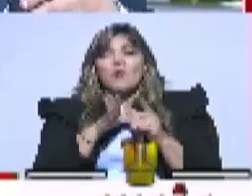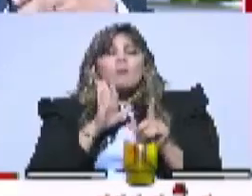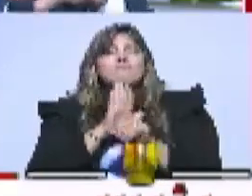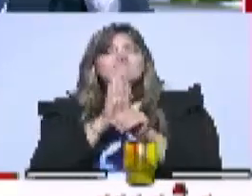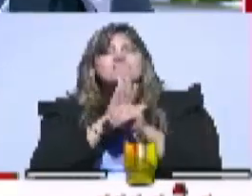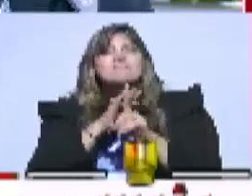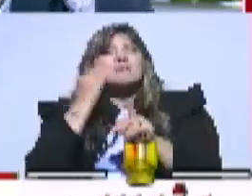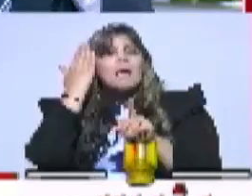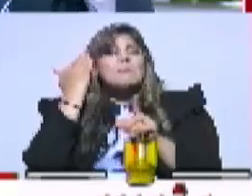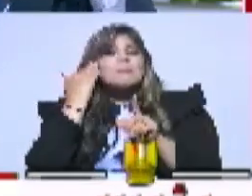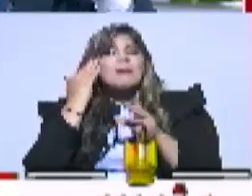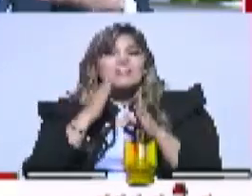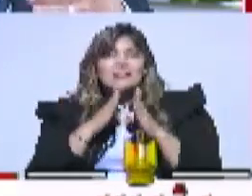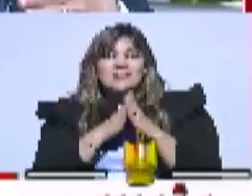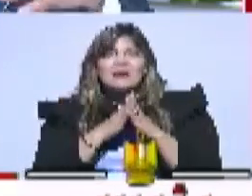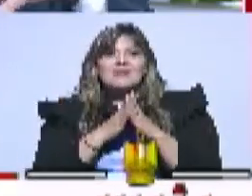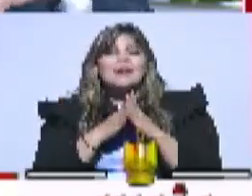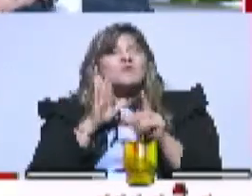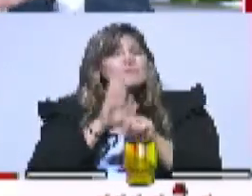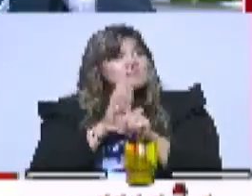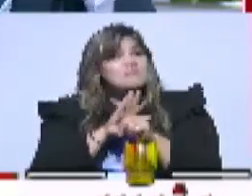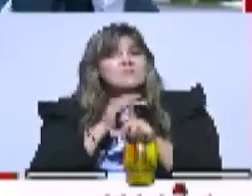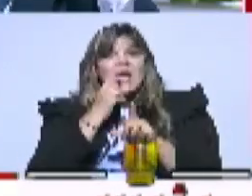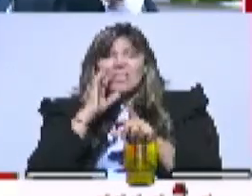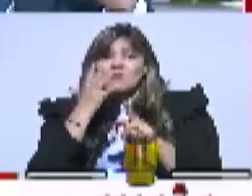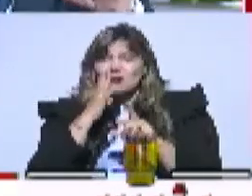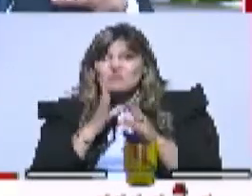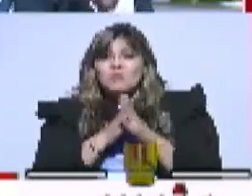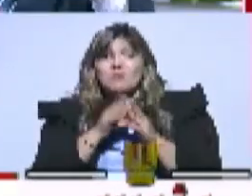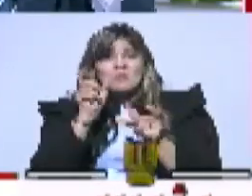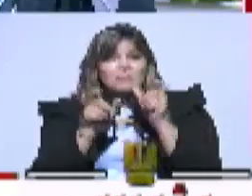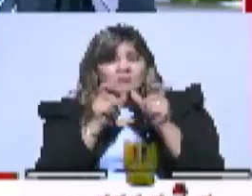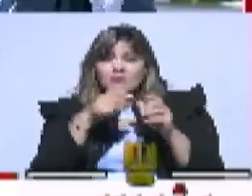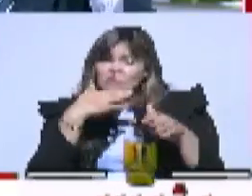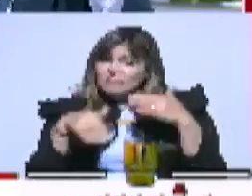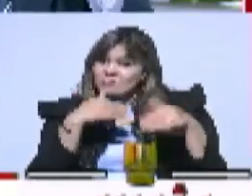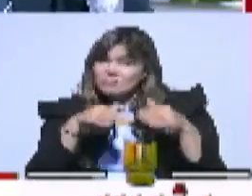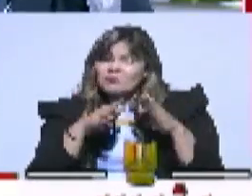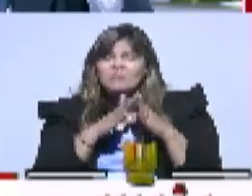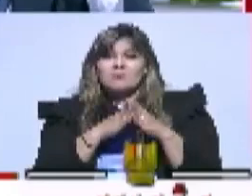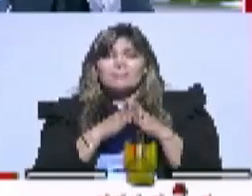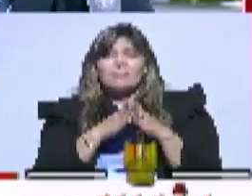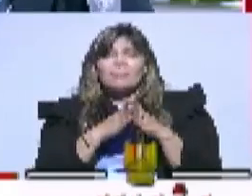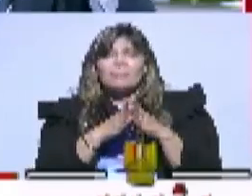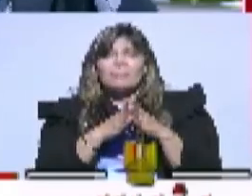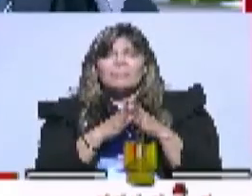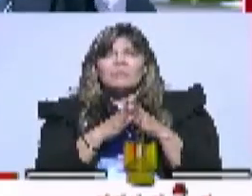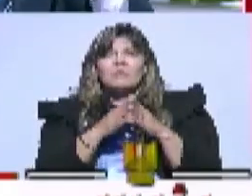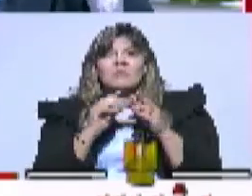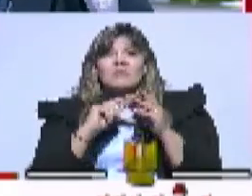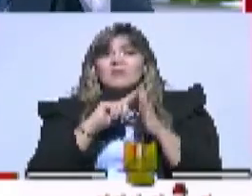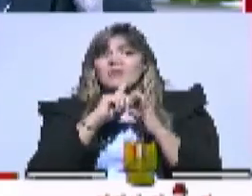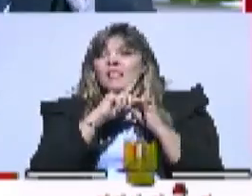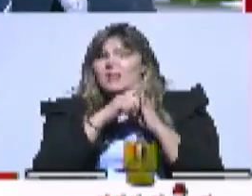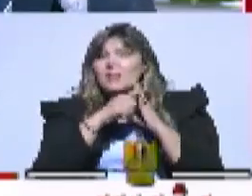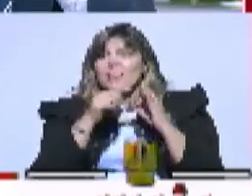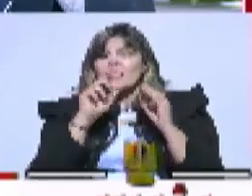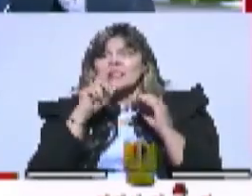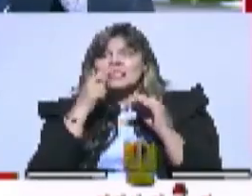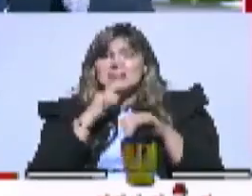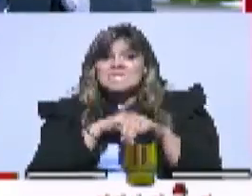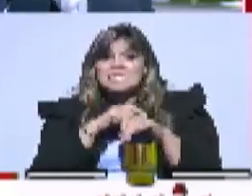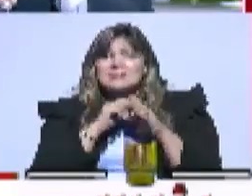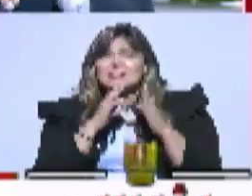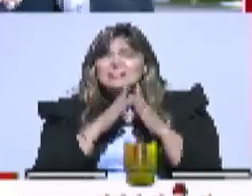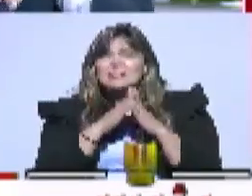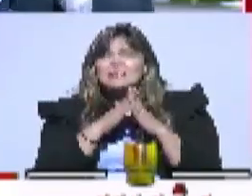بعام تمكين المرأة ثم عام تمكين الشباب ثم عام ذوي الاحتياجات الخاصة، ثلاث اعوام جاءت متتالية